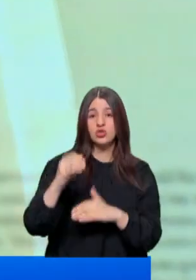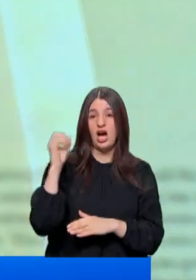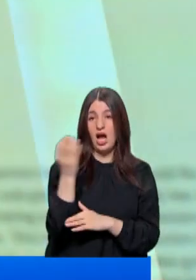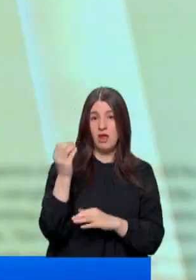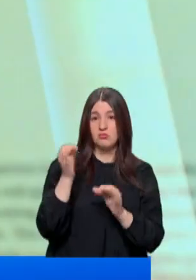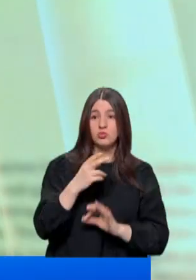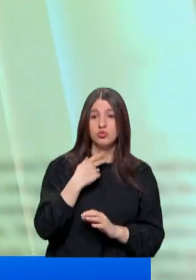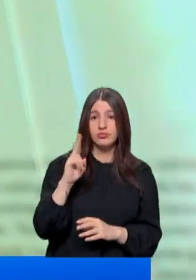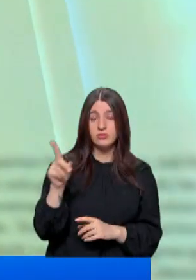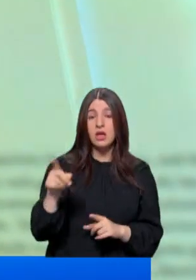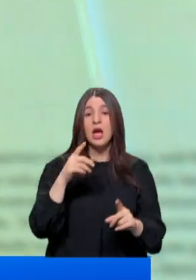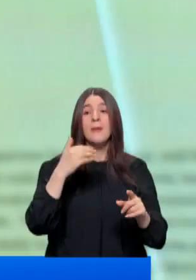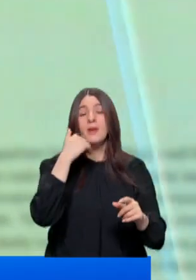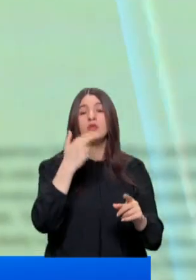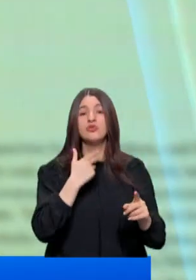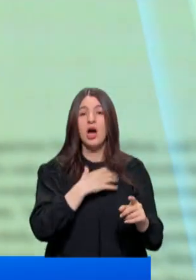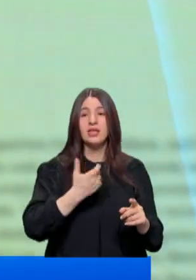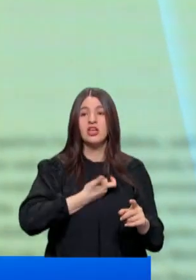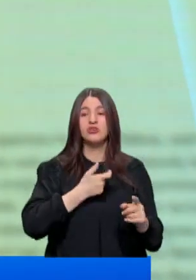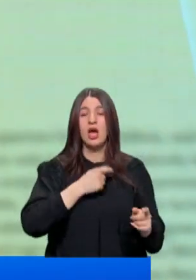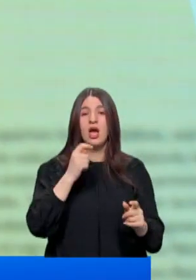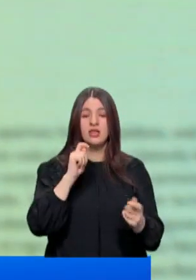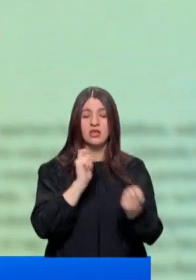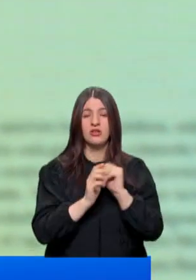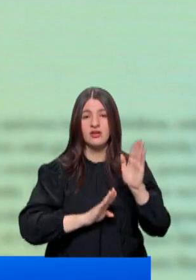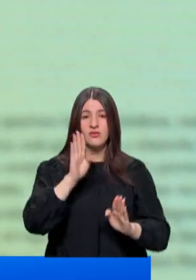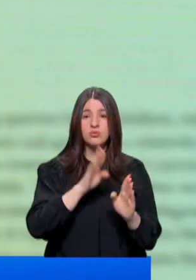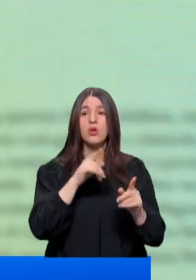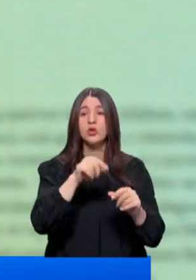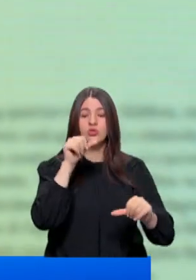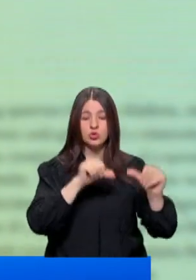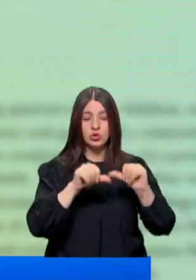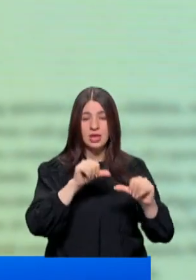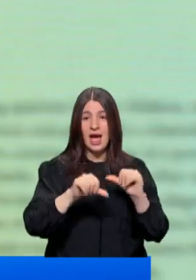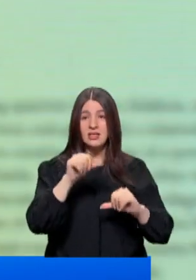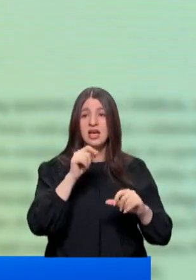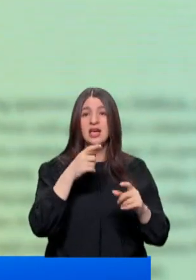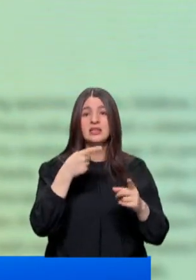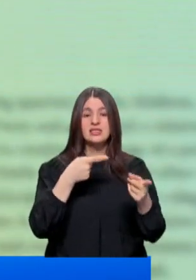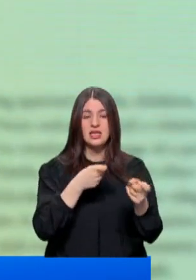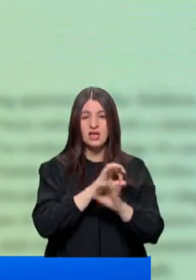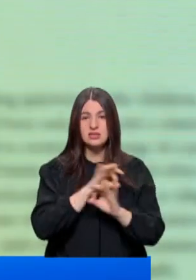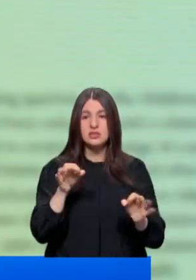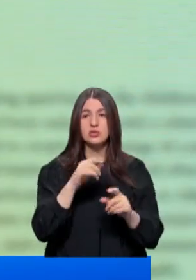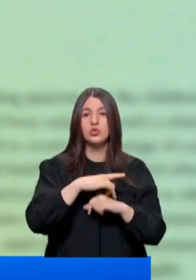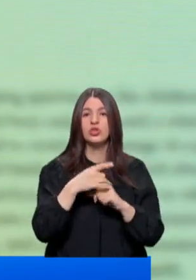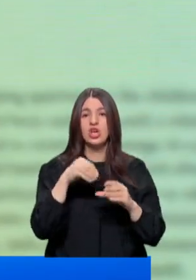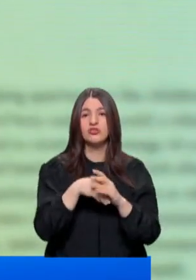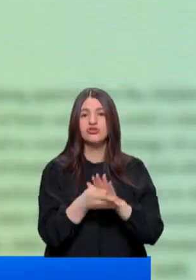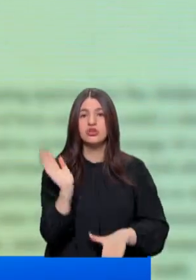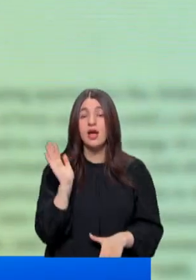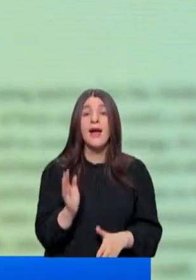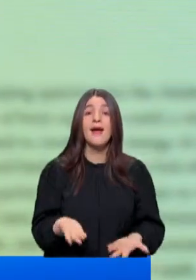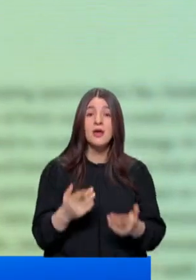geçirmesinin ardından Belarus anayasa değişikliği referandumuyla nükleer silahsız ülke statüsünden çıktı denilmekte.